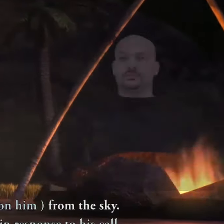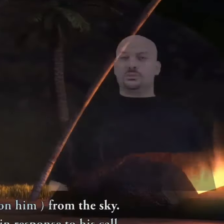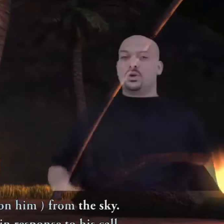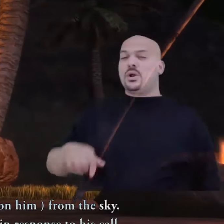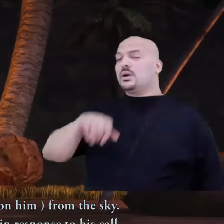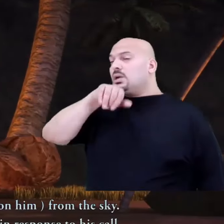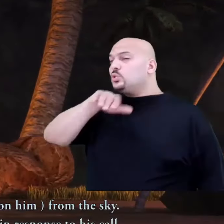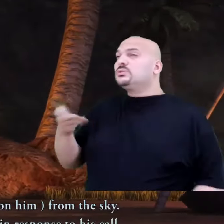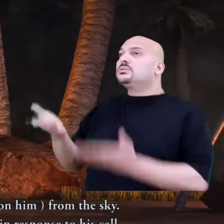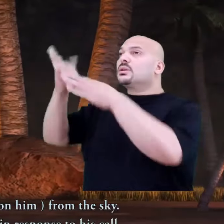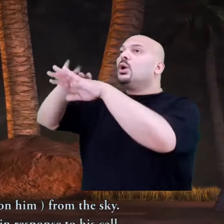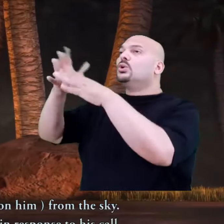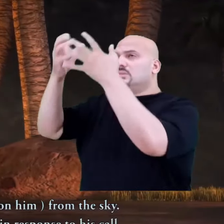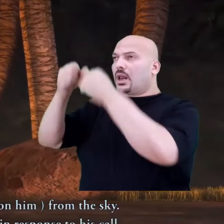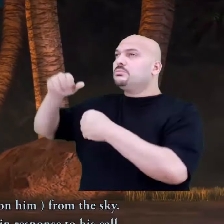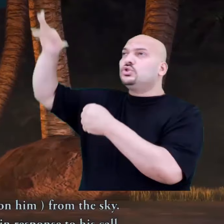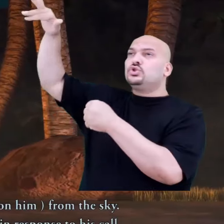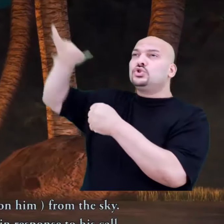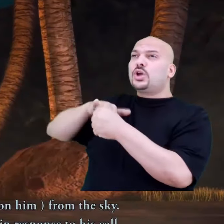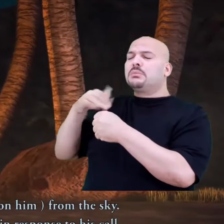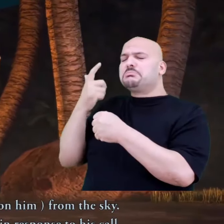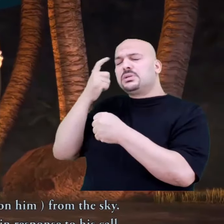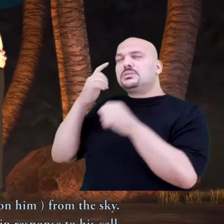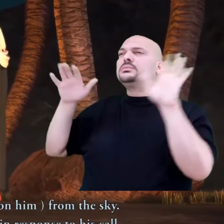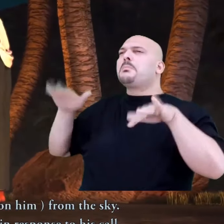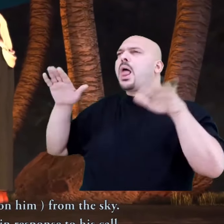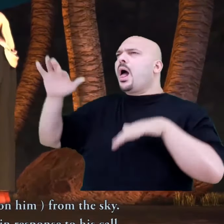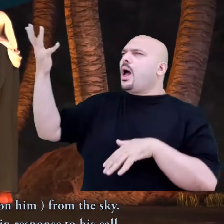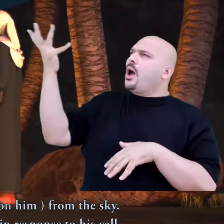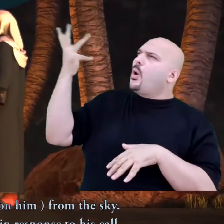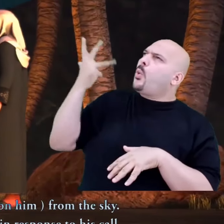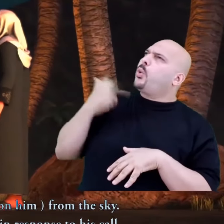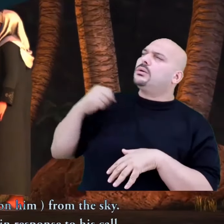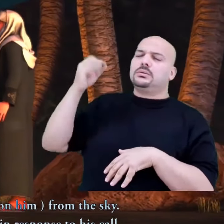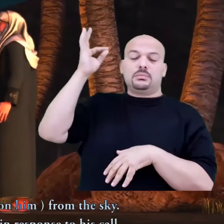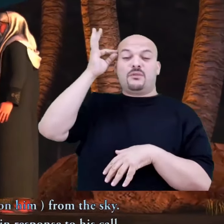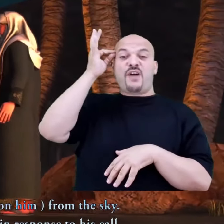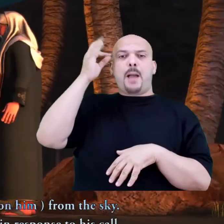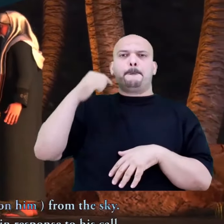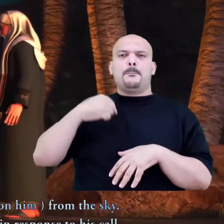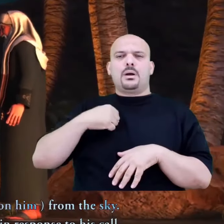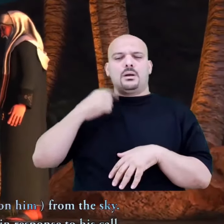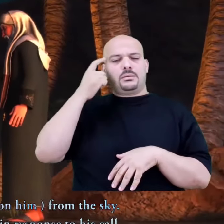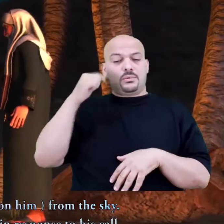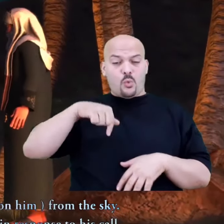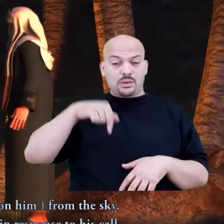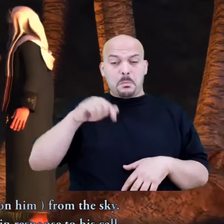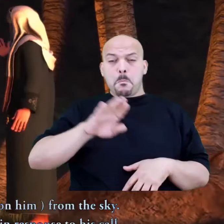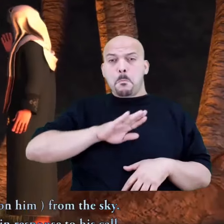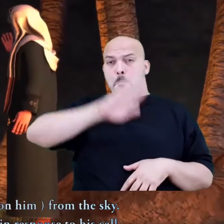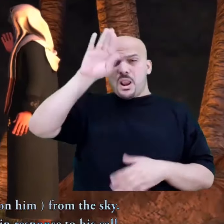وجاء إلى رسول الله صلى الله عليه وسلم الخبر من السماء، فعلم أن ملك